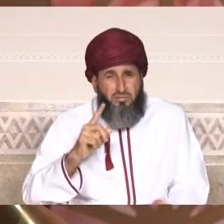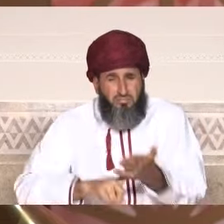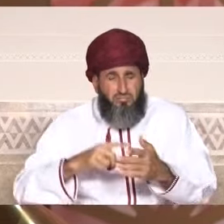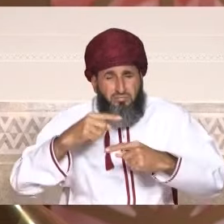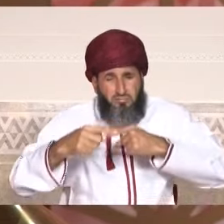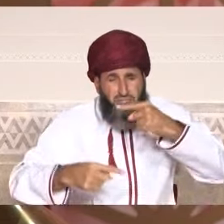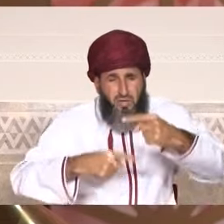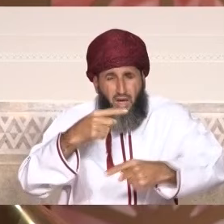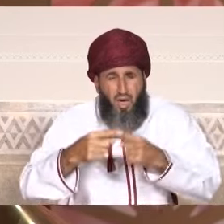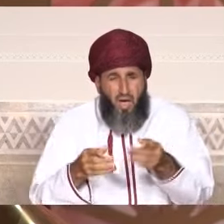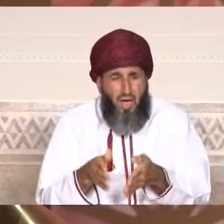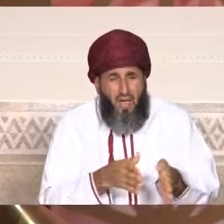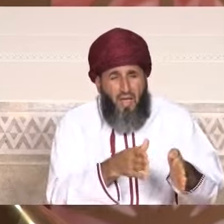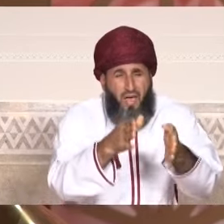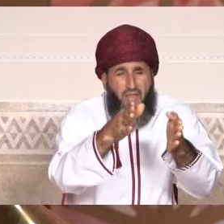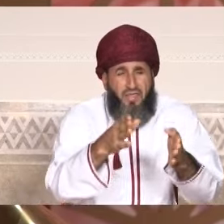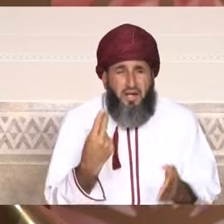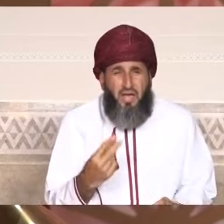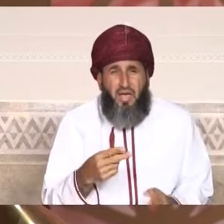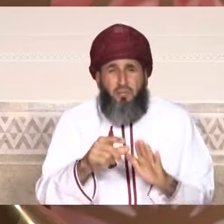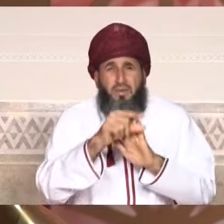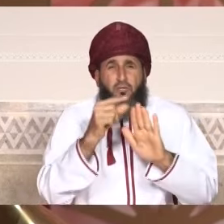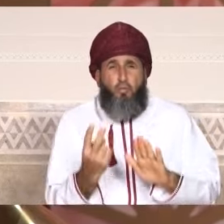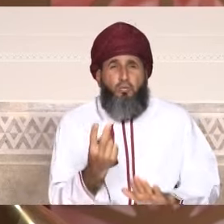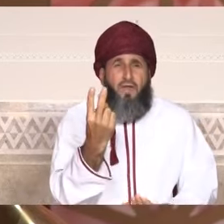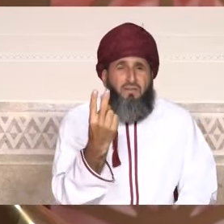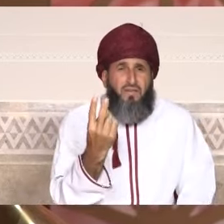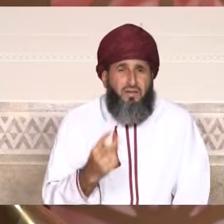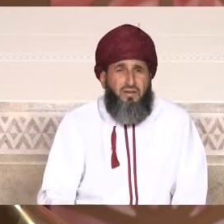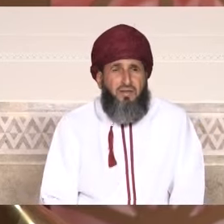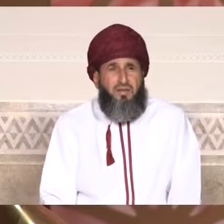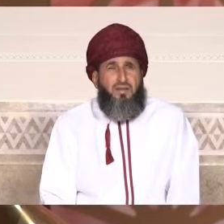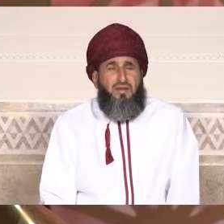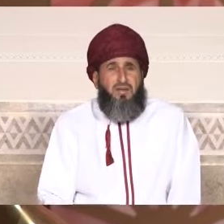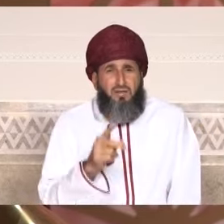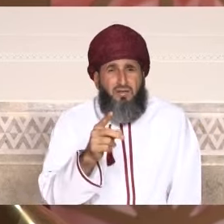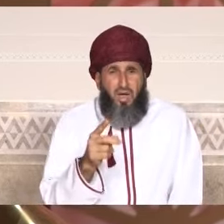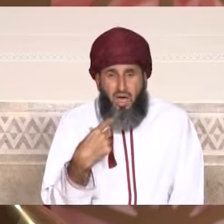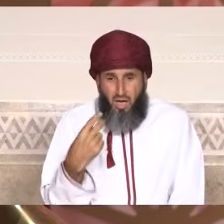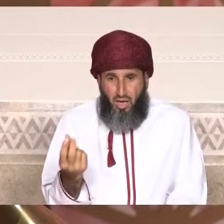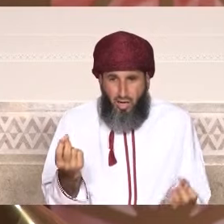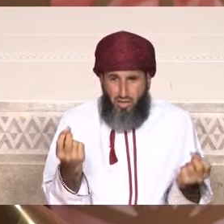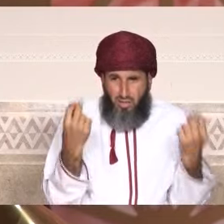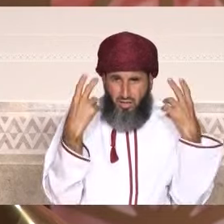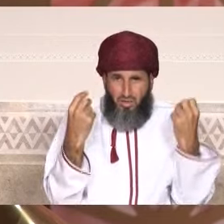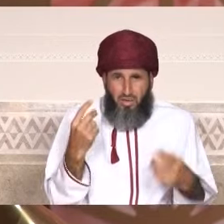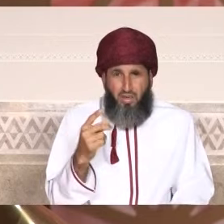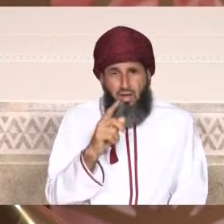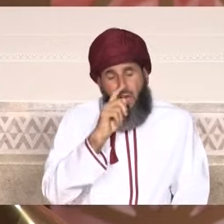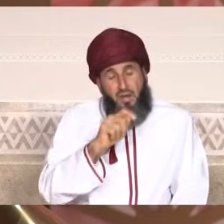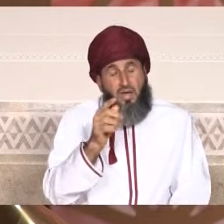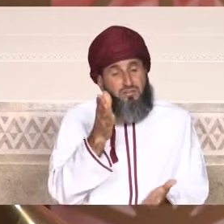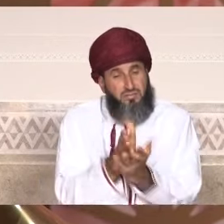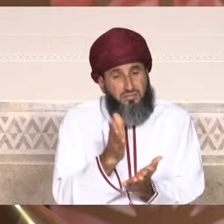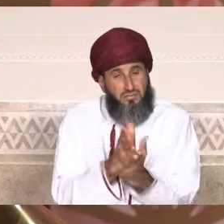باستمرار بالطريقة التي يؤدون بها الفاتحة. أما إذا كان ذلك من باب التهاون فالأولى في حقه